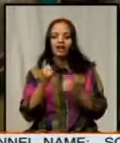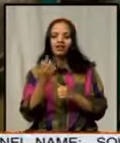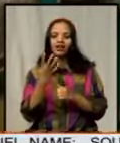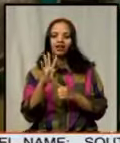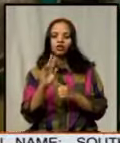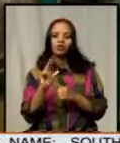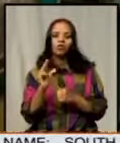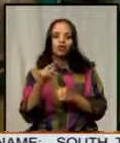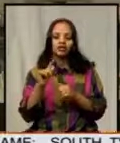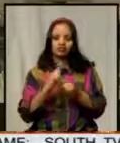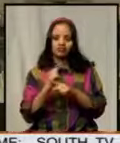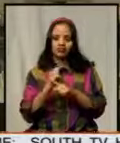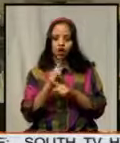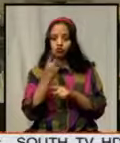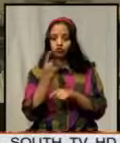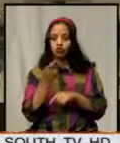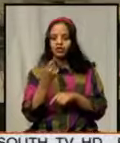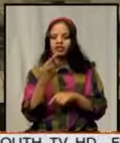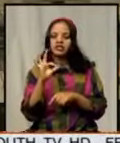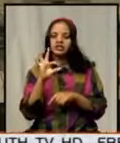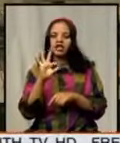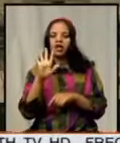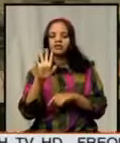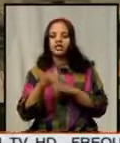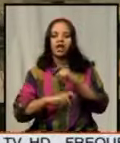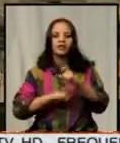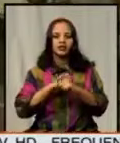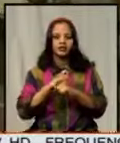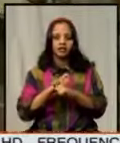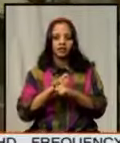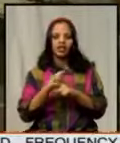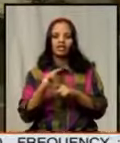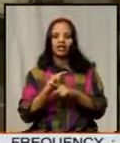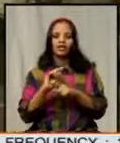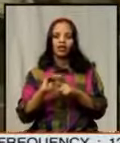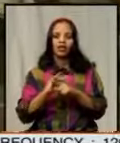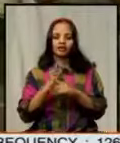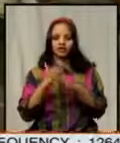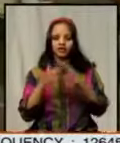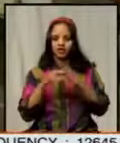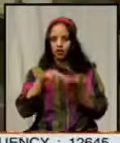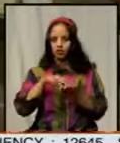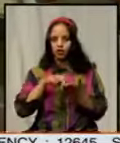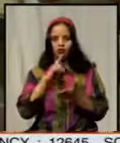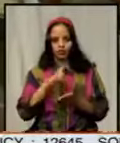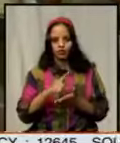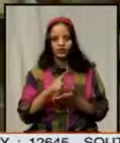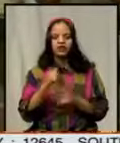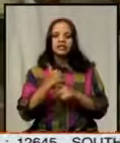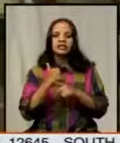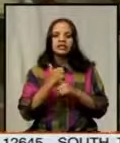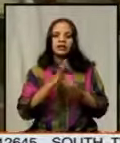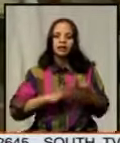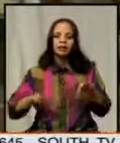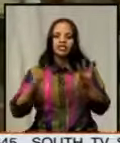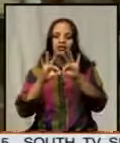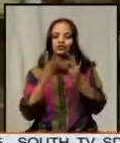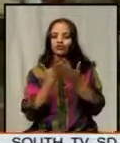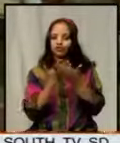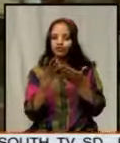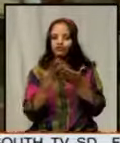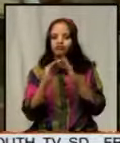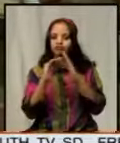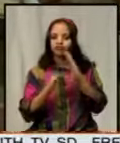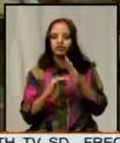ፖሊቴክኒክ ኮሌጆች አንዱ ሲሆን በ1995 ዓ.ም በቴክኒክና ሙያ ደረጃ የተቋቋመ ነው። ለስልጠና የሚያስፈልጉ የቁሳቁሶች